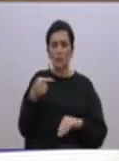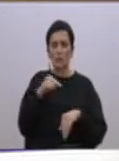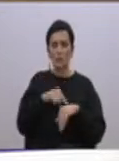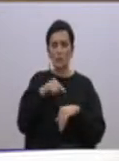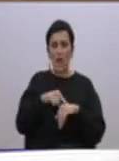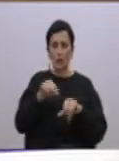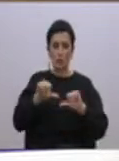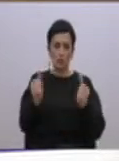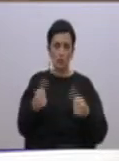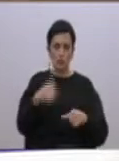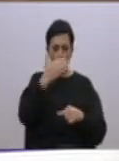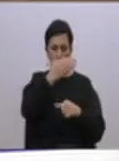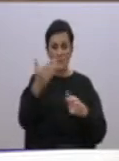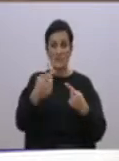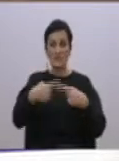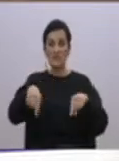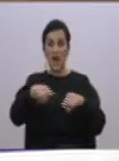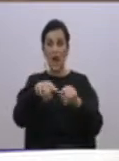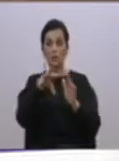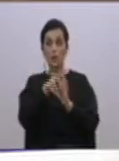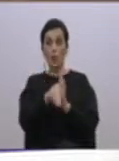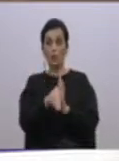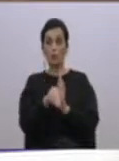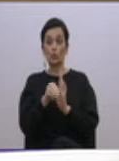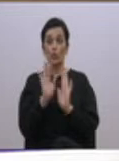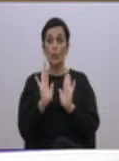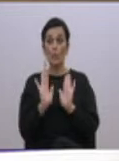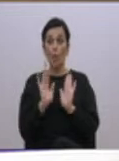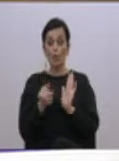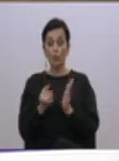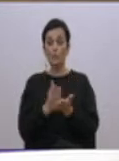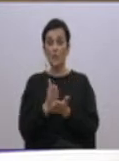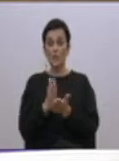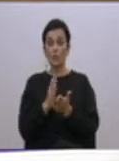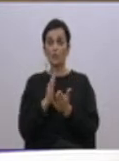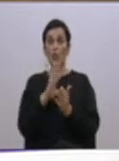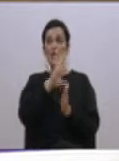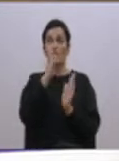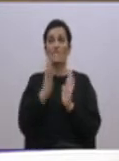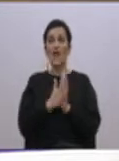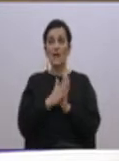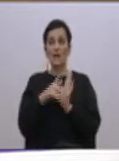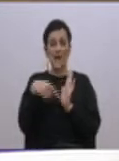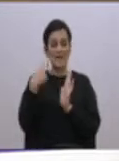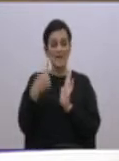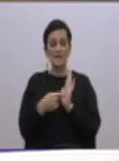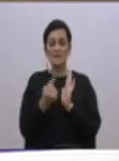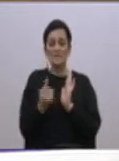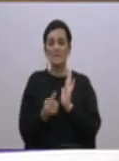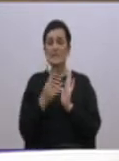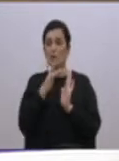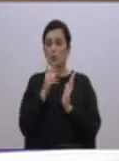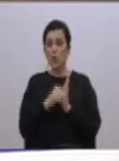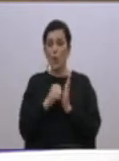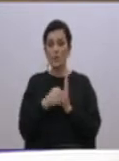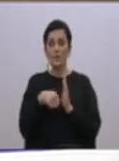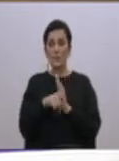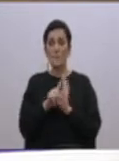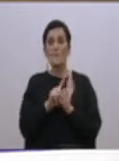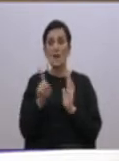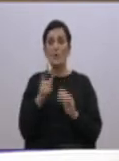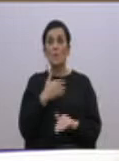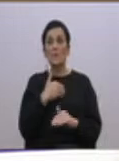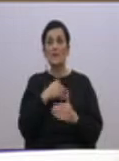ფორმირება მოხდეს საზოგადოებაში. Არამხოლოდ ამიმართულებით, მაგრამ მე ხა ყველა კითხვას ვერ მოვიცავ მცირე დროის გამო. Მაგრამ